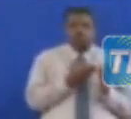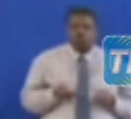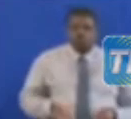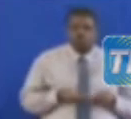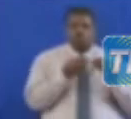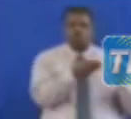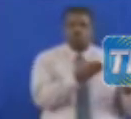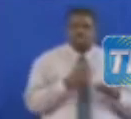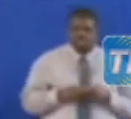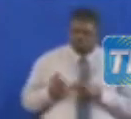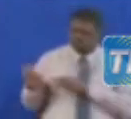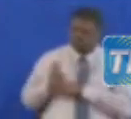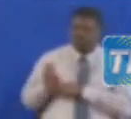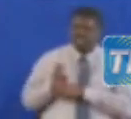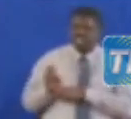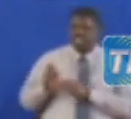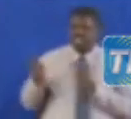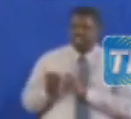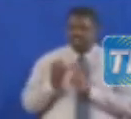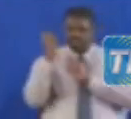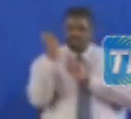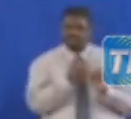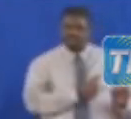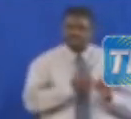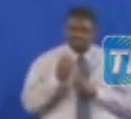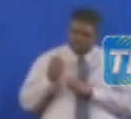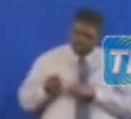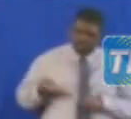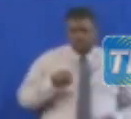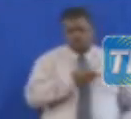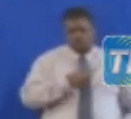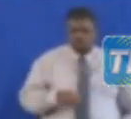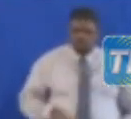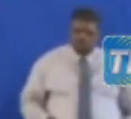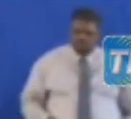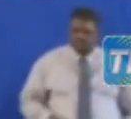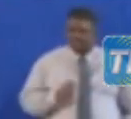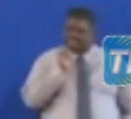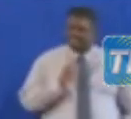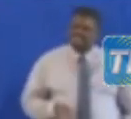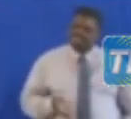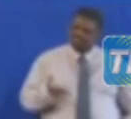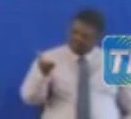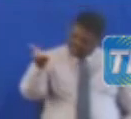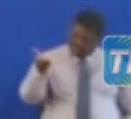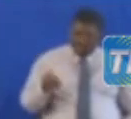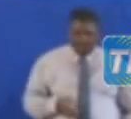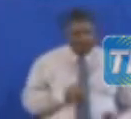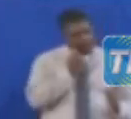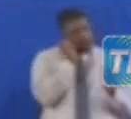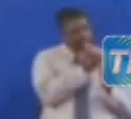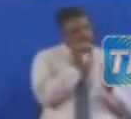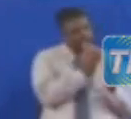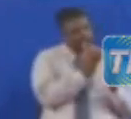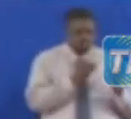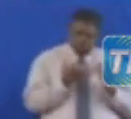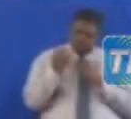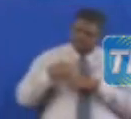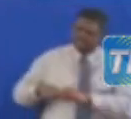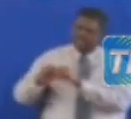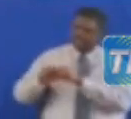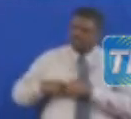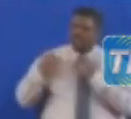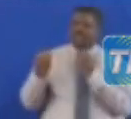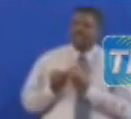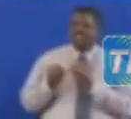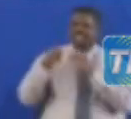utoaji, usimamizi, lakini pia ufuatiliaji wa mikopo. Mheshimiwa Spika, malengo yatakayotekelezwa na